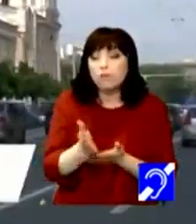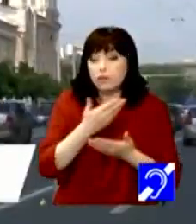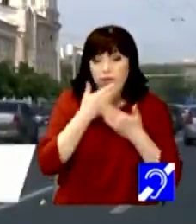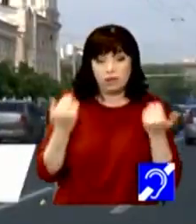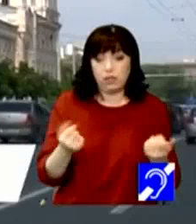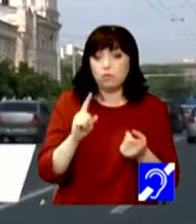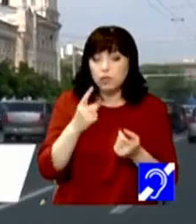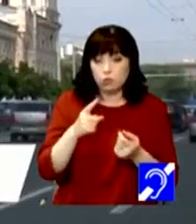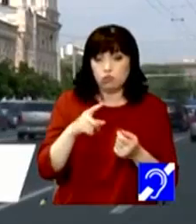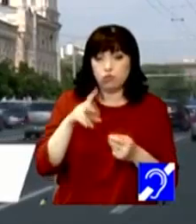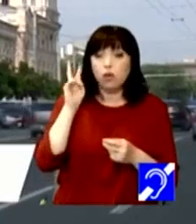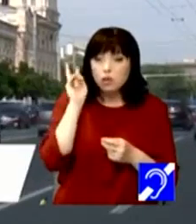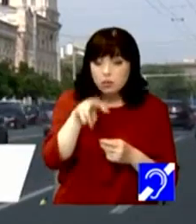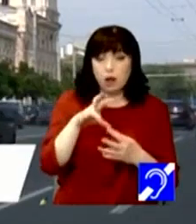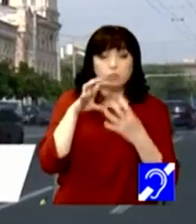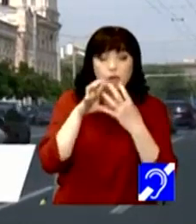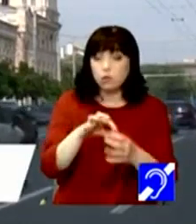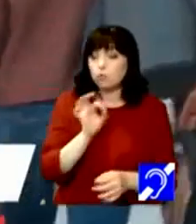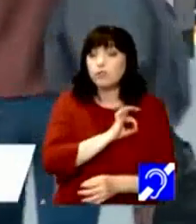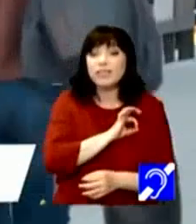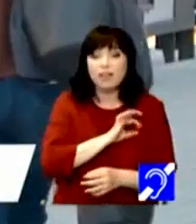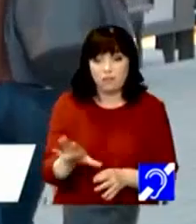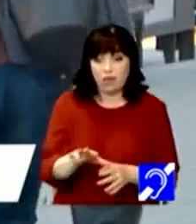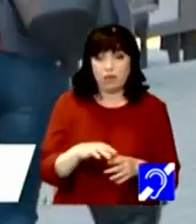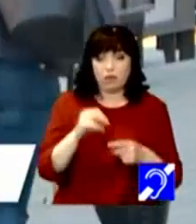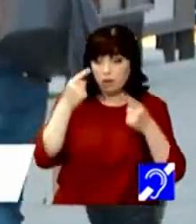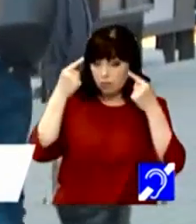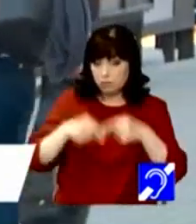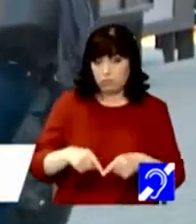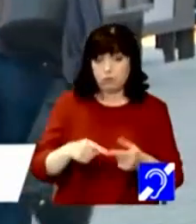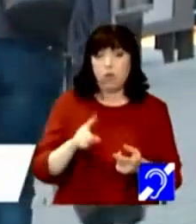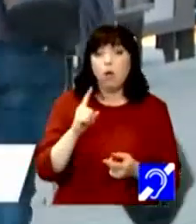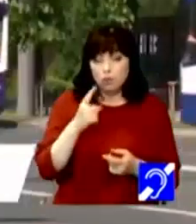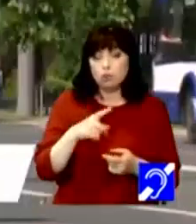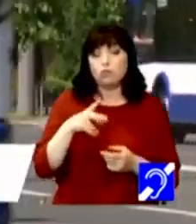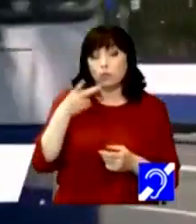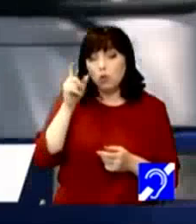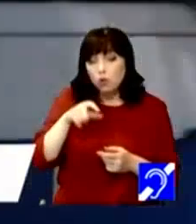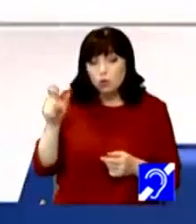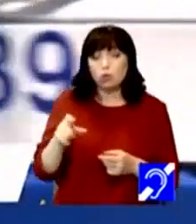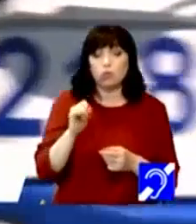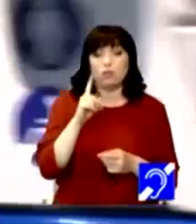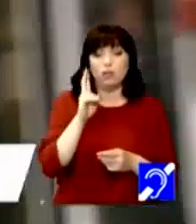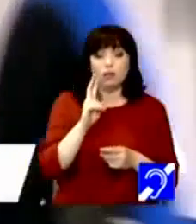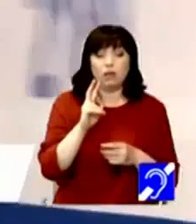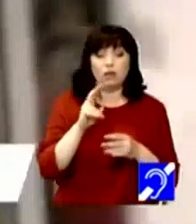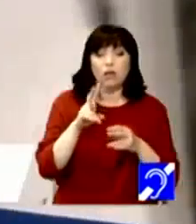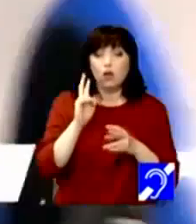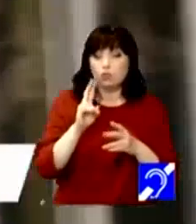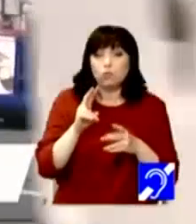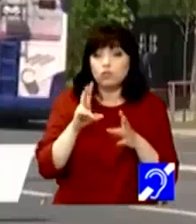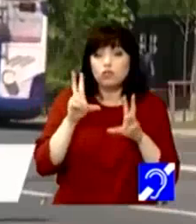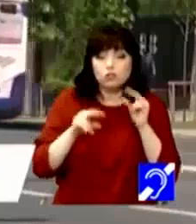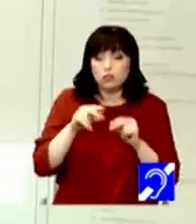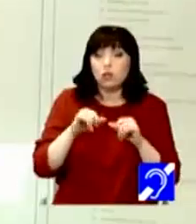pentru rentabilizarea sistemului de transport public din oraș, chiar dacă atât călătorii cât și unii aleși locali nu văd cu ochi buni